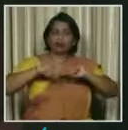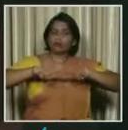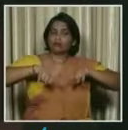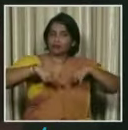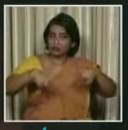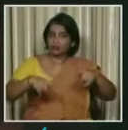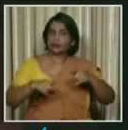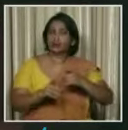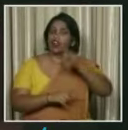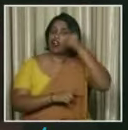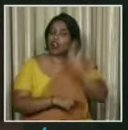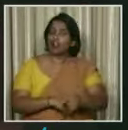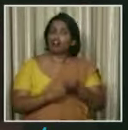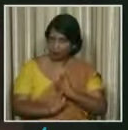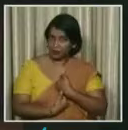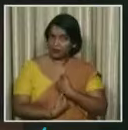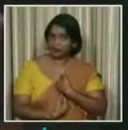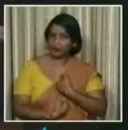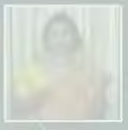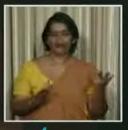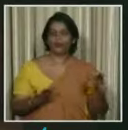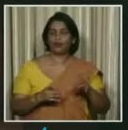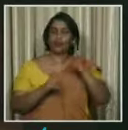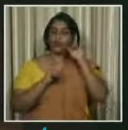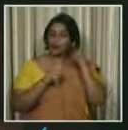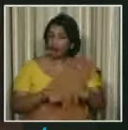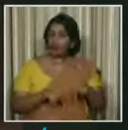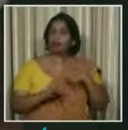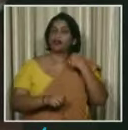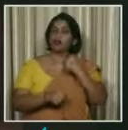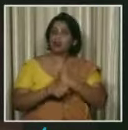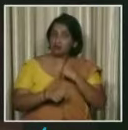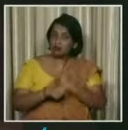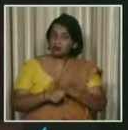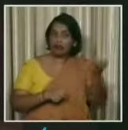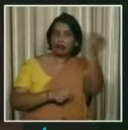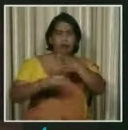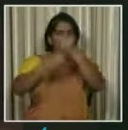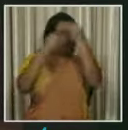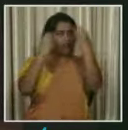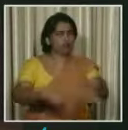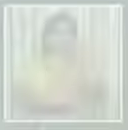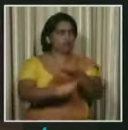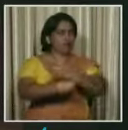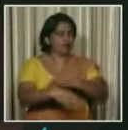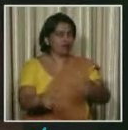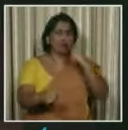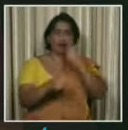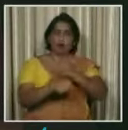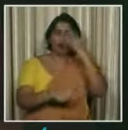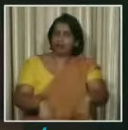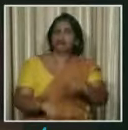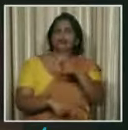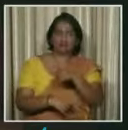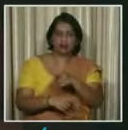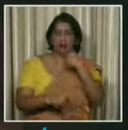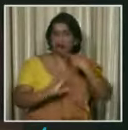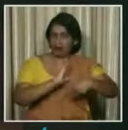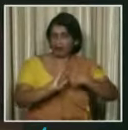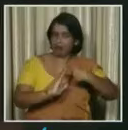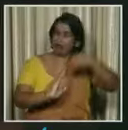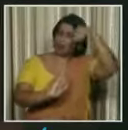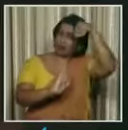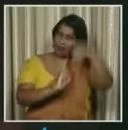ක්‍රියාවලියට අනුමැතිය දුන්නේ අපිද? නෑනේ. මේ රජයේ පැත්තෙන්ම විනාශය කරලා, රජයේ පැත්තෙන්ම බංකොලොත් කරලා,